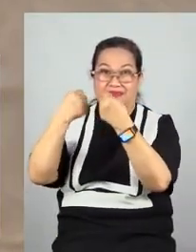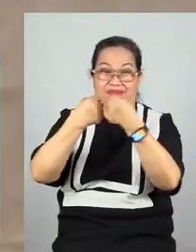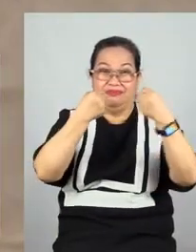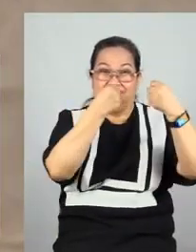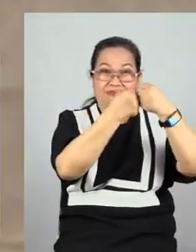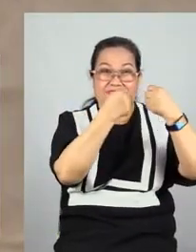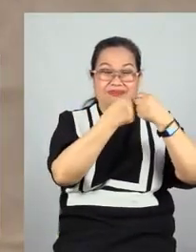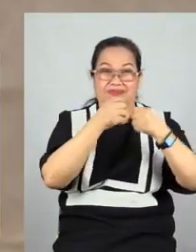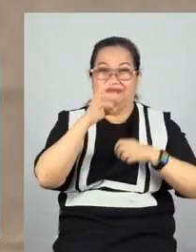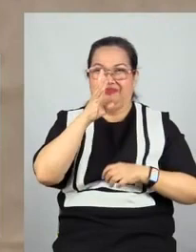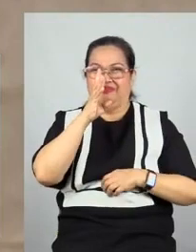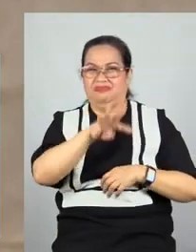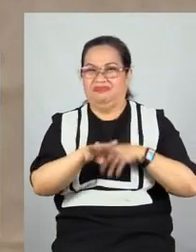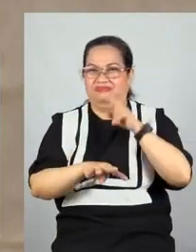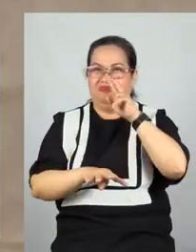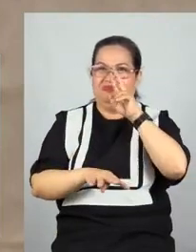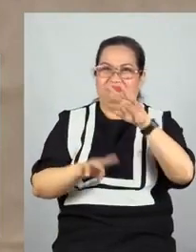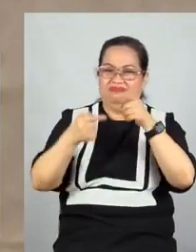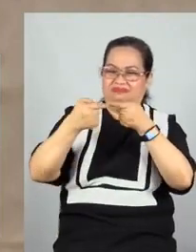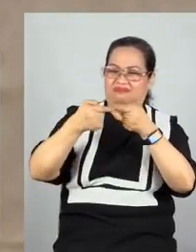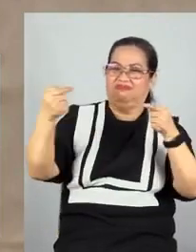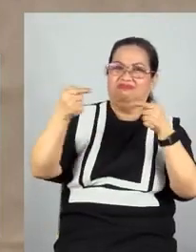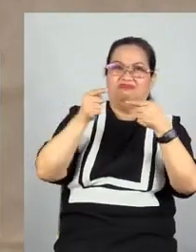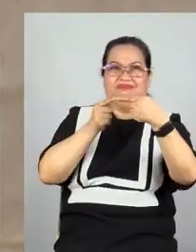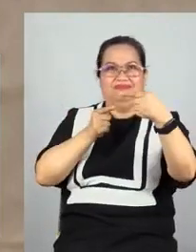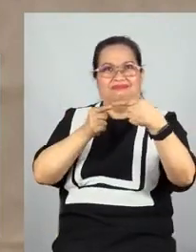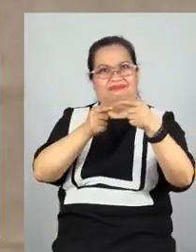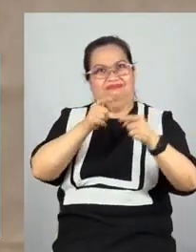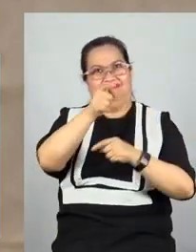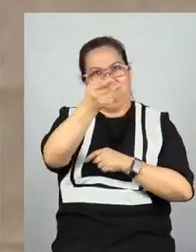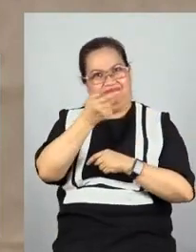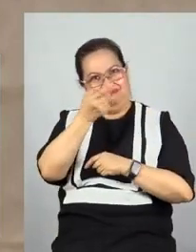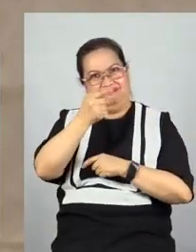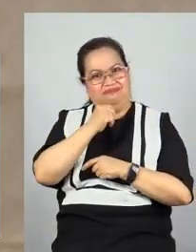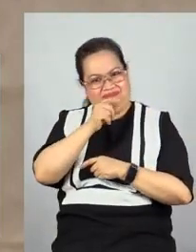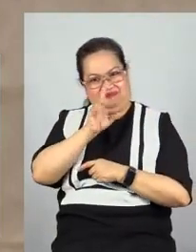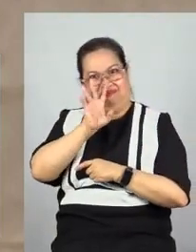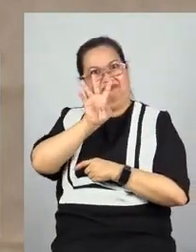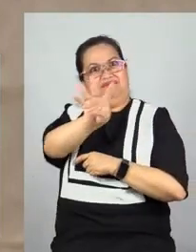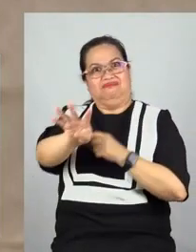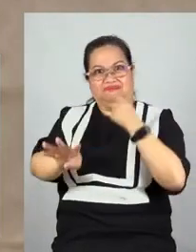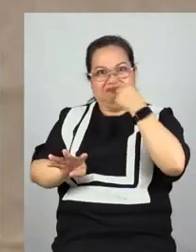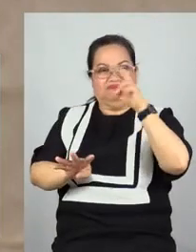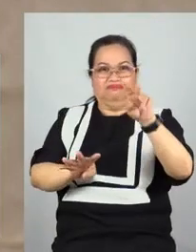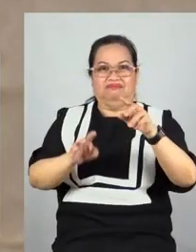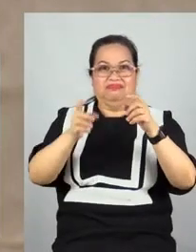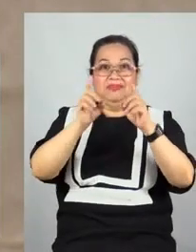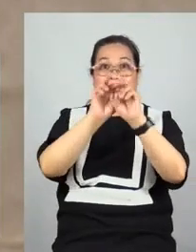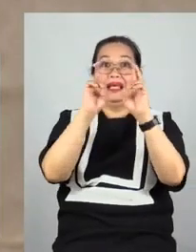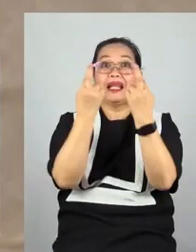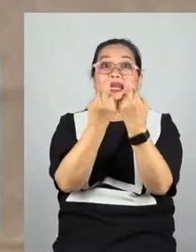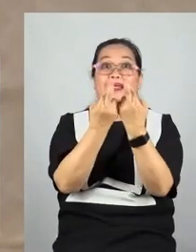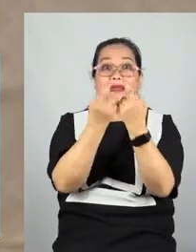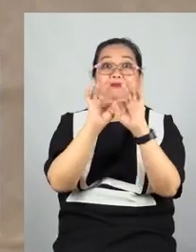pa rin hindi nagkakaintindihan, meron pa rin hindi nag-uusap ng mga kamag-anakan.